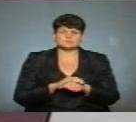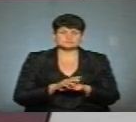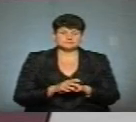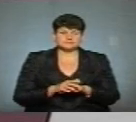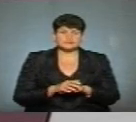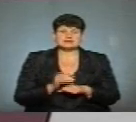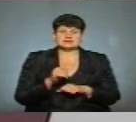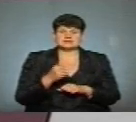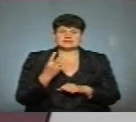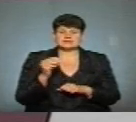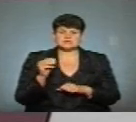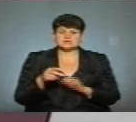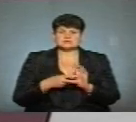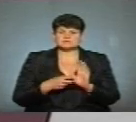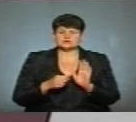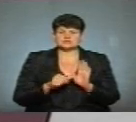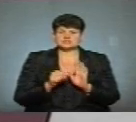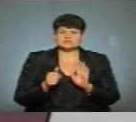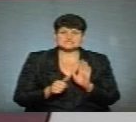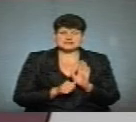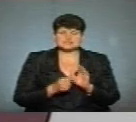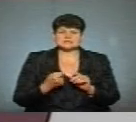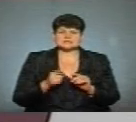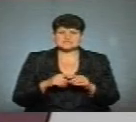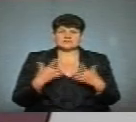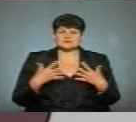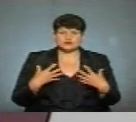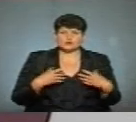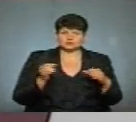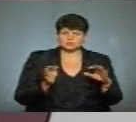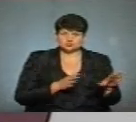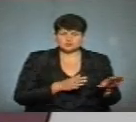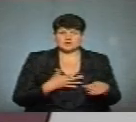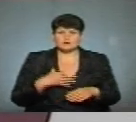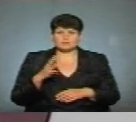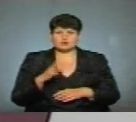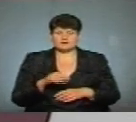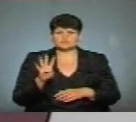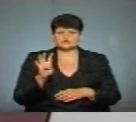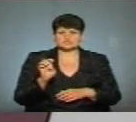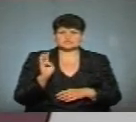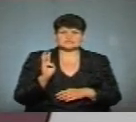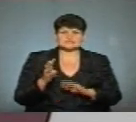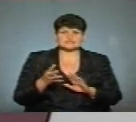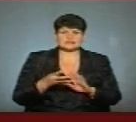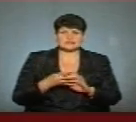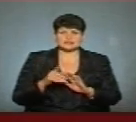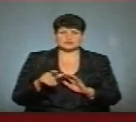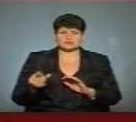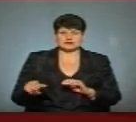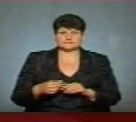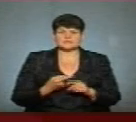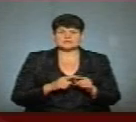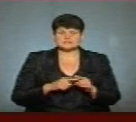COVID-19. З них 3716 пацієнтів вже одужали, померли 439 людей. На